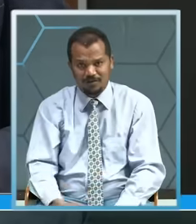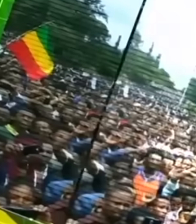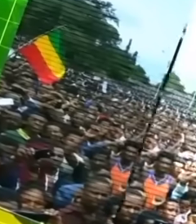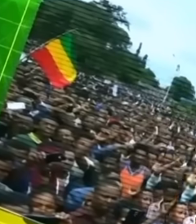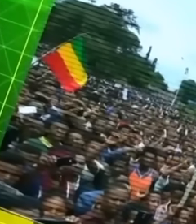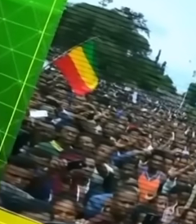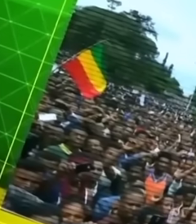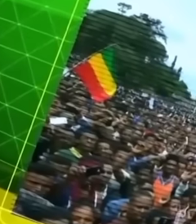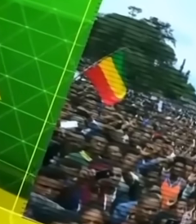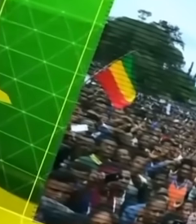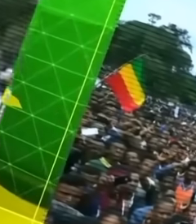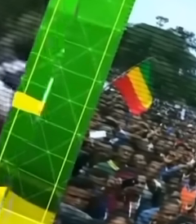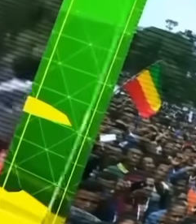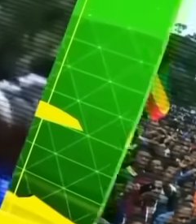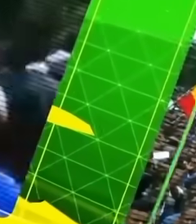የገለጹት።